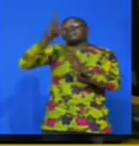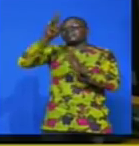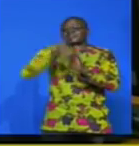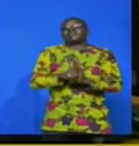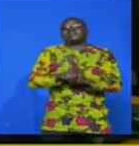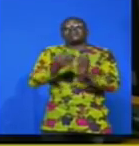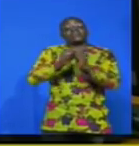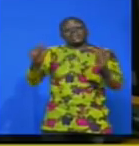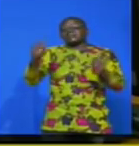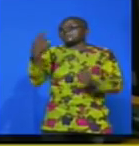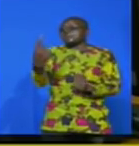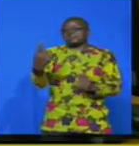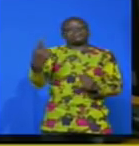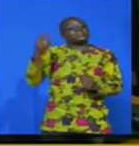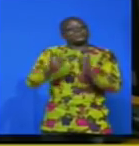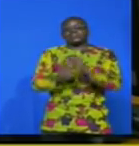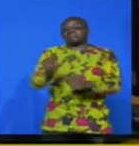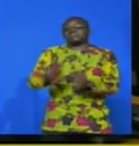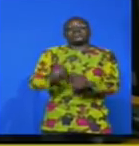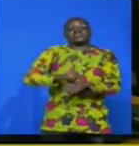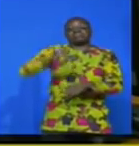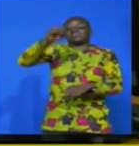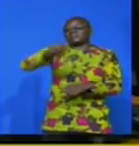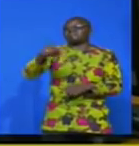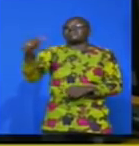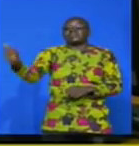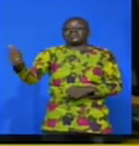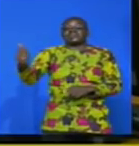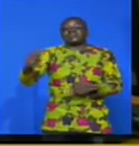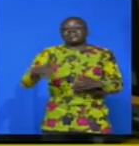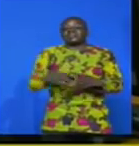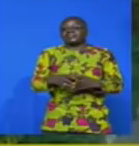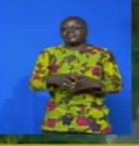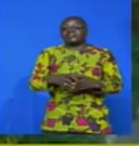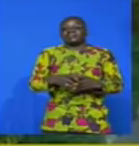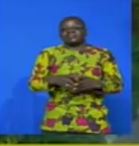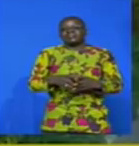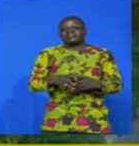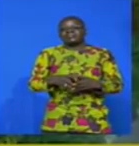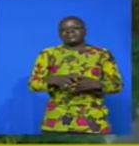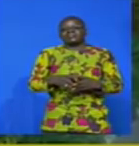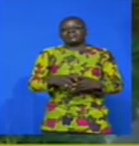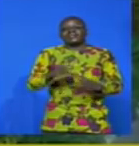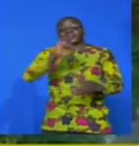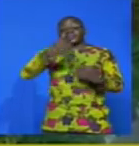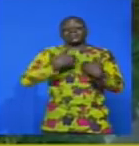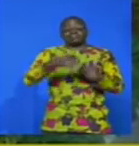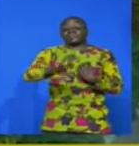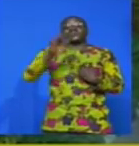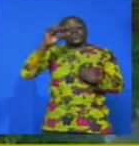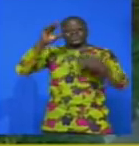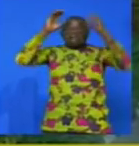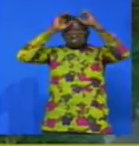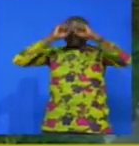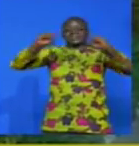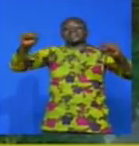l'un se sente plus supérieur que l'autre. J'ai trouvé que l'article du président Xi sur